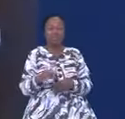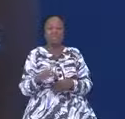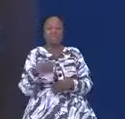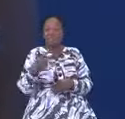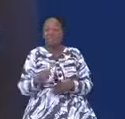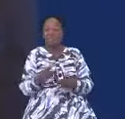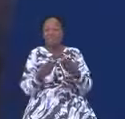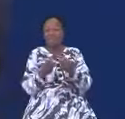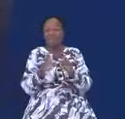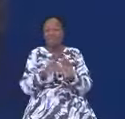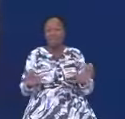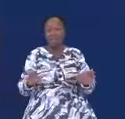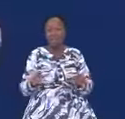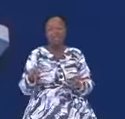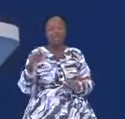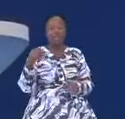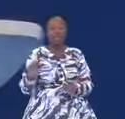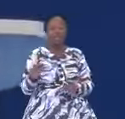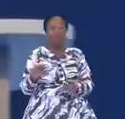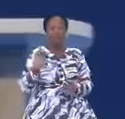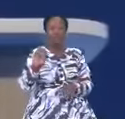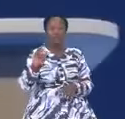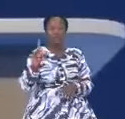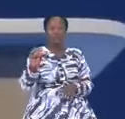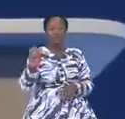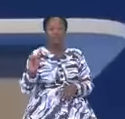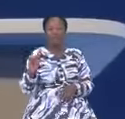peuple s'impatiente à en route